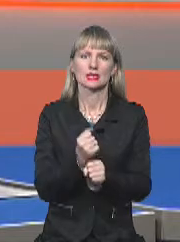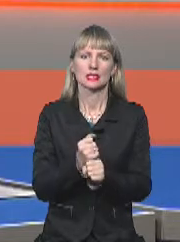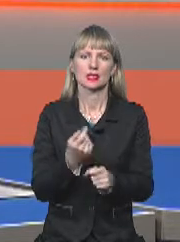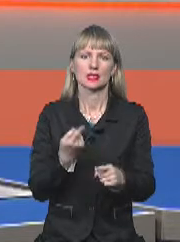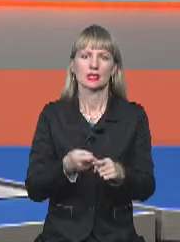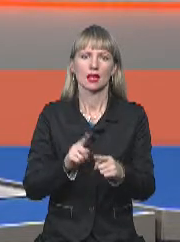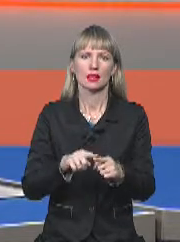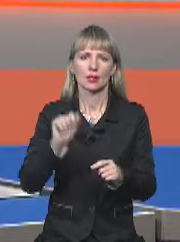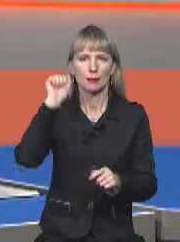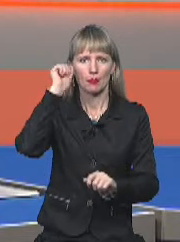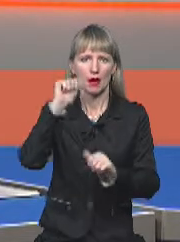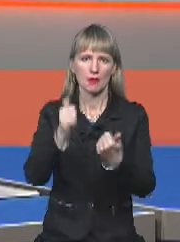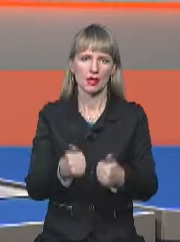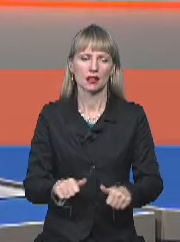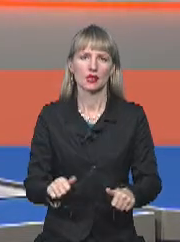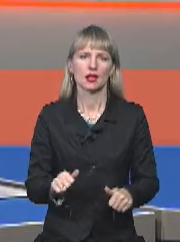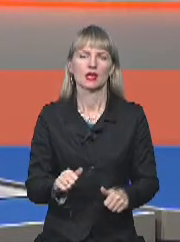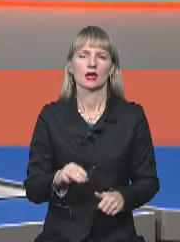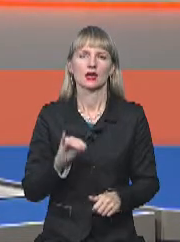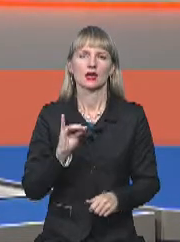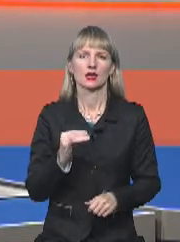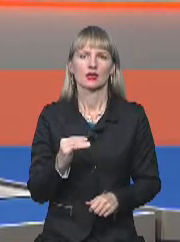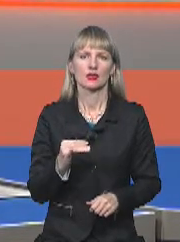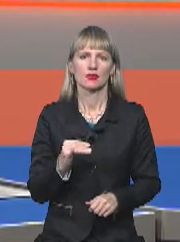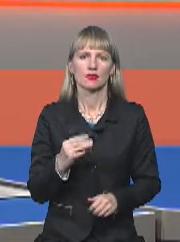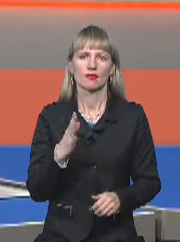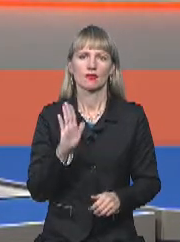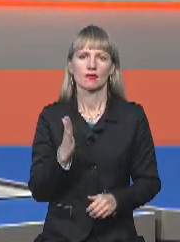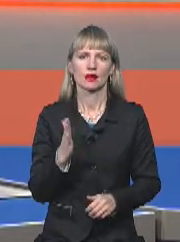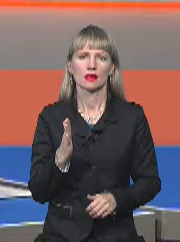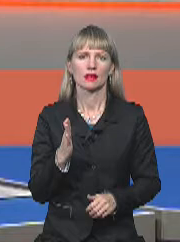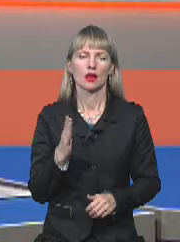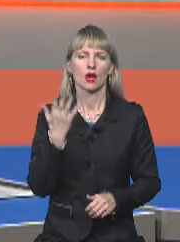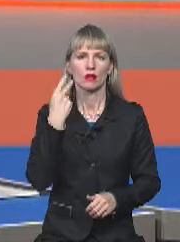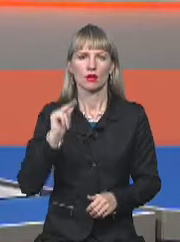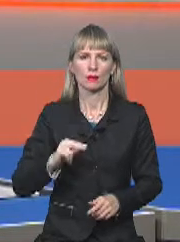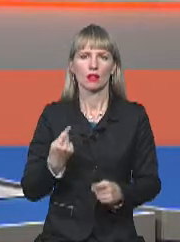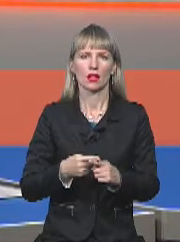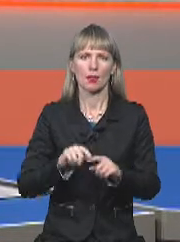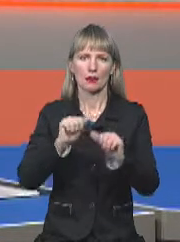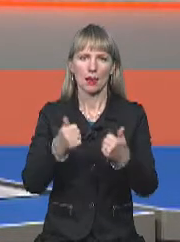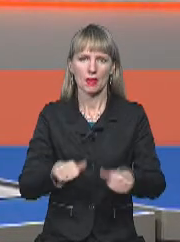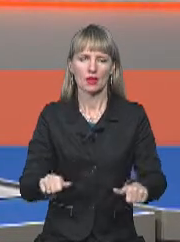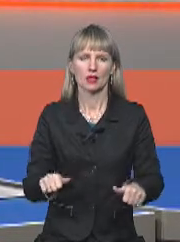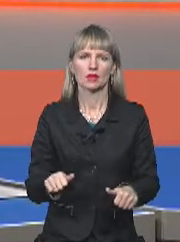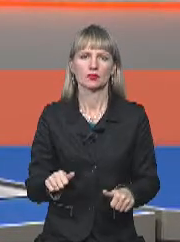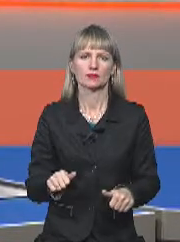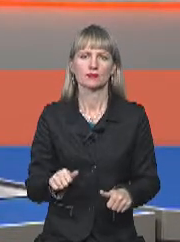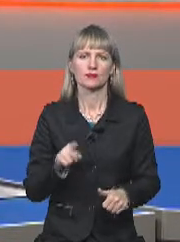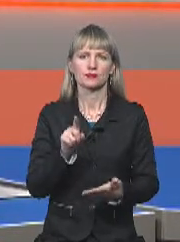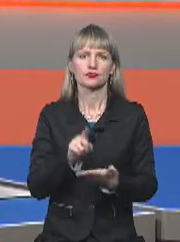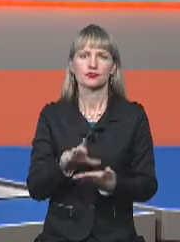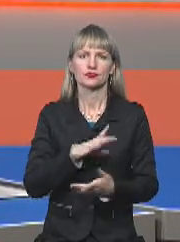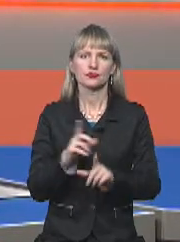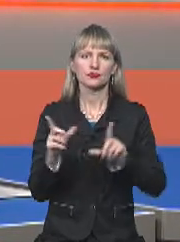землю, яка там, мабуть, спадок. І в 90-х, ну, коли він працював над цим пам'ятником, до речі, він повинен був